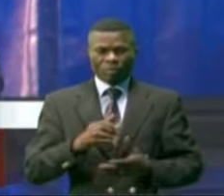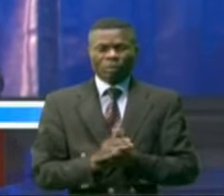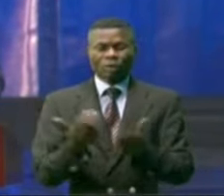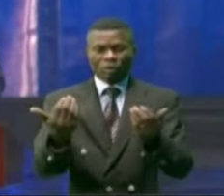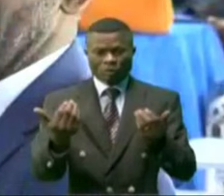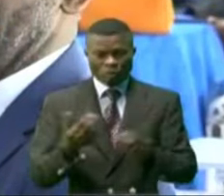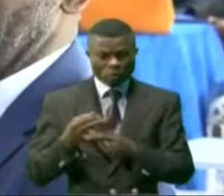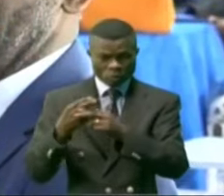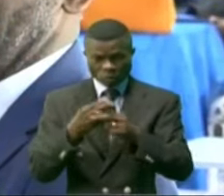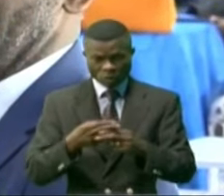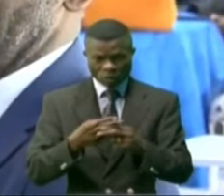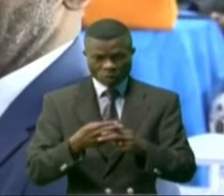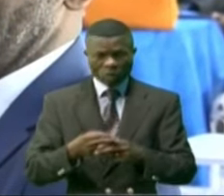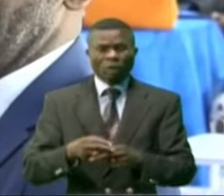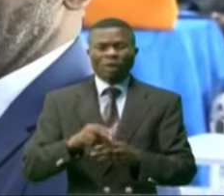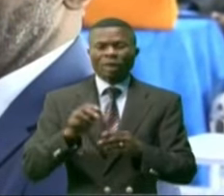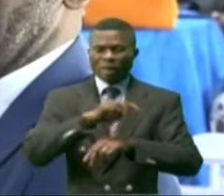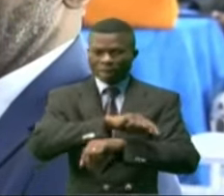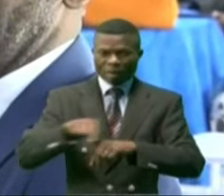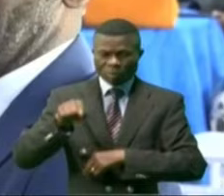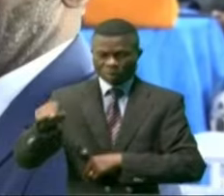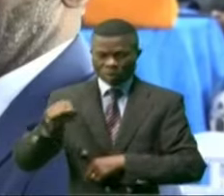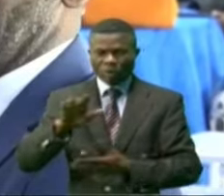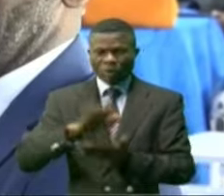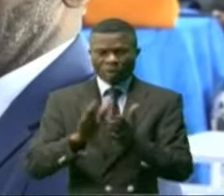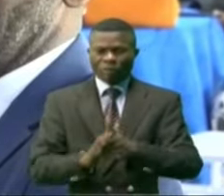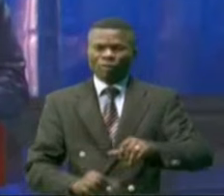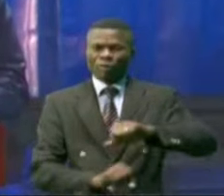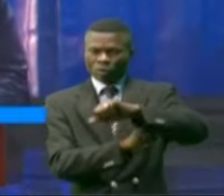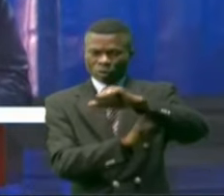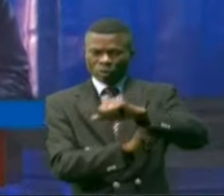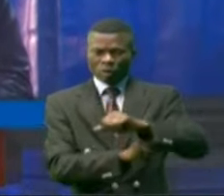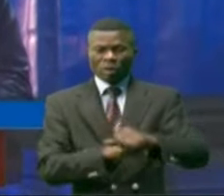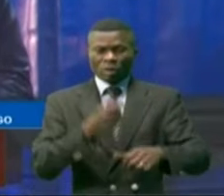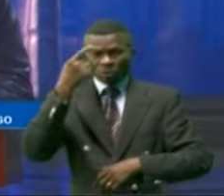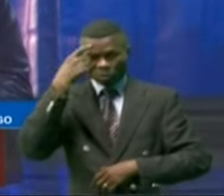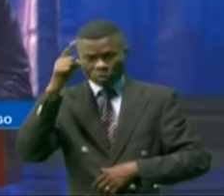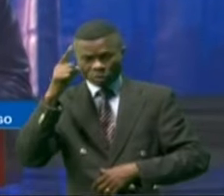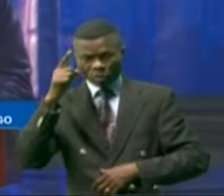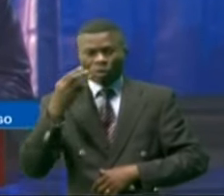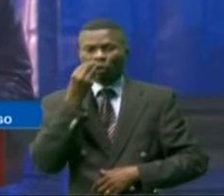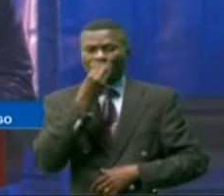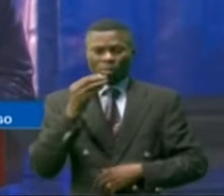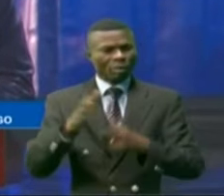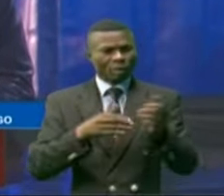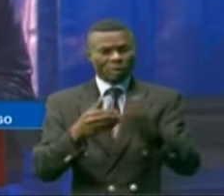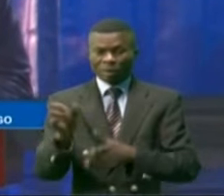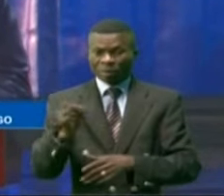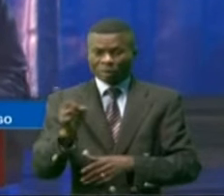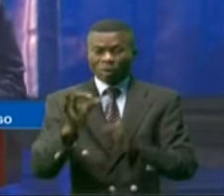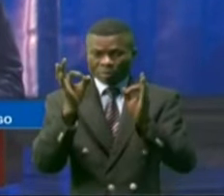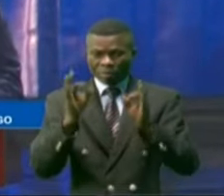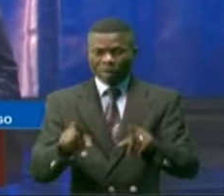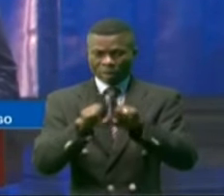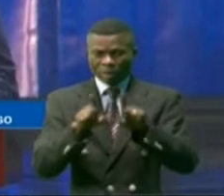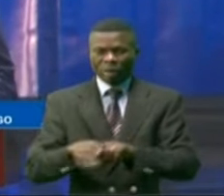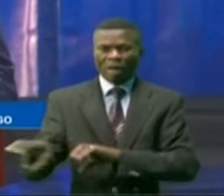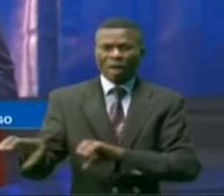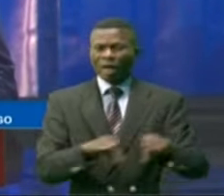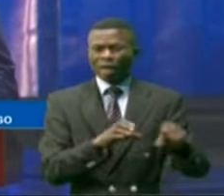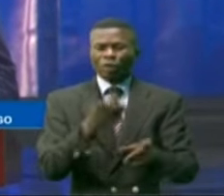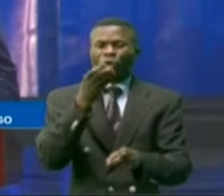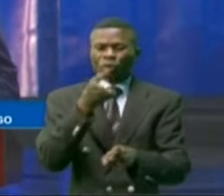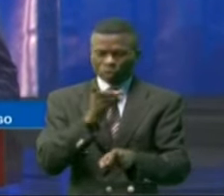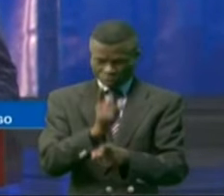que ce secteur vital soit soutenu, non seulement par des paroles, mais aussi par des